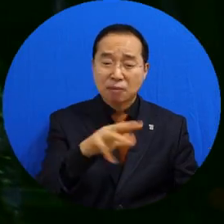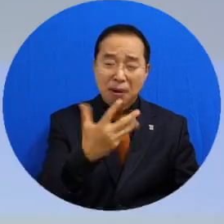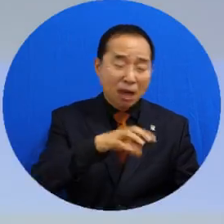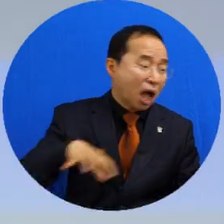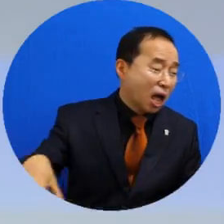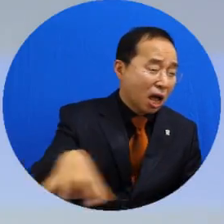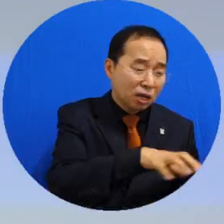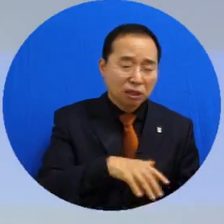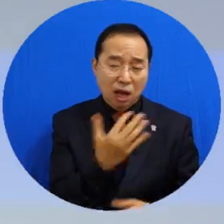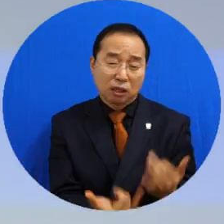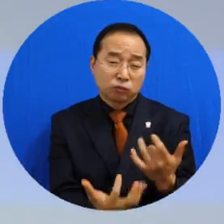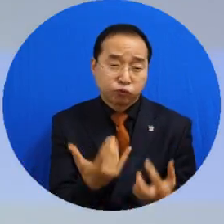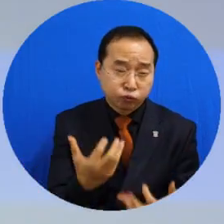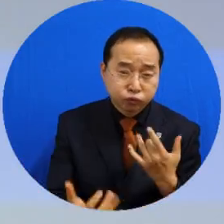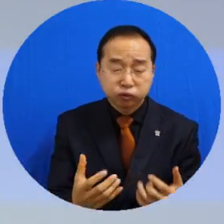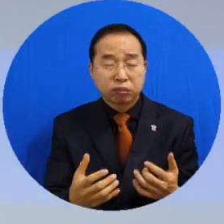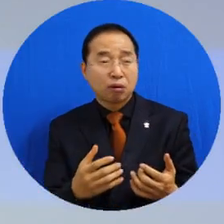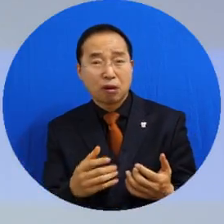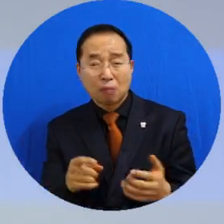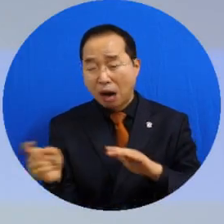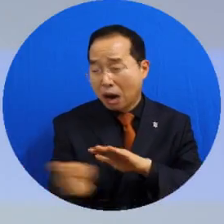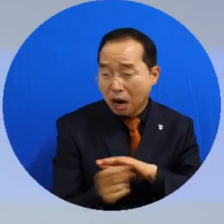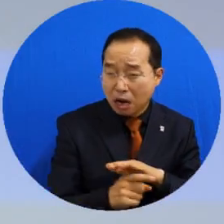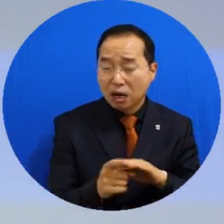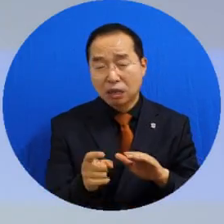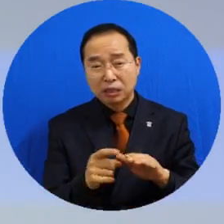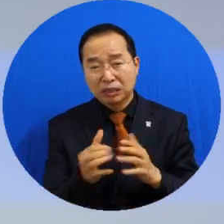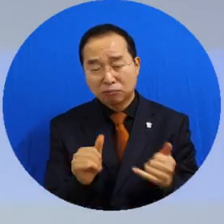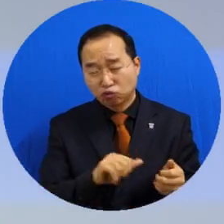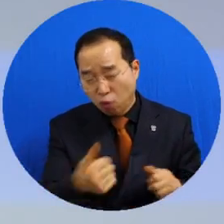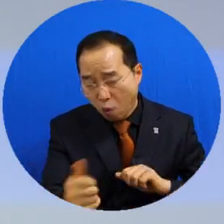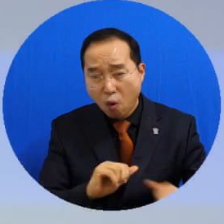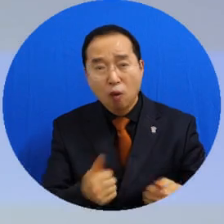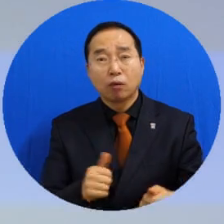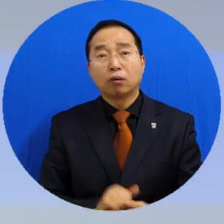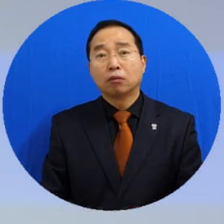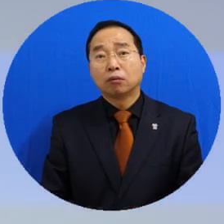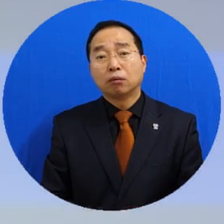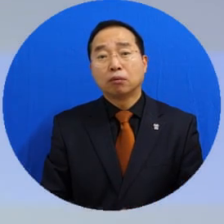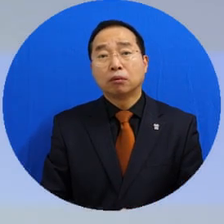불타오르고 모든 상점 주인들이 강탈당하고 사람도 죽고.